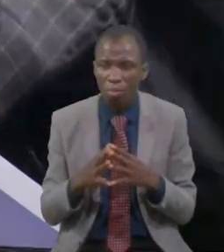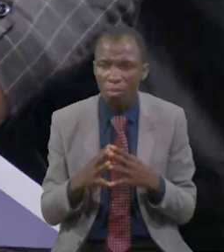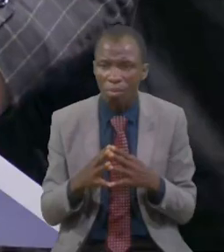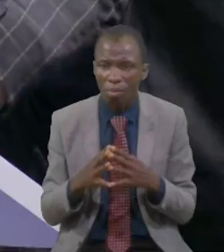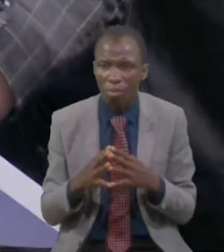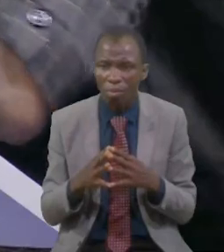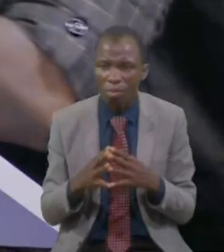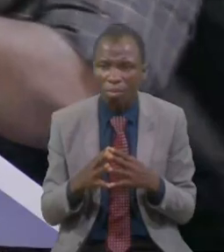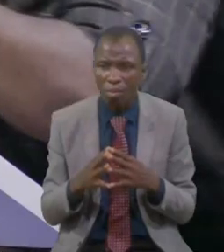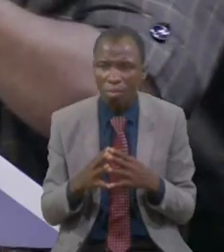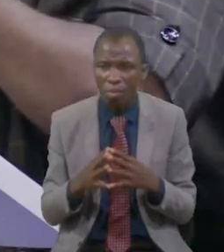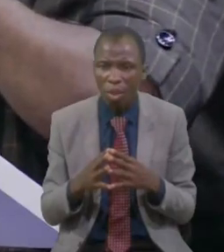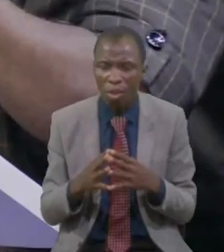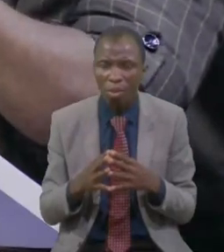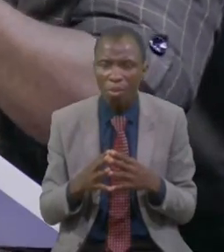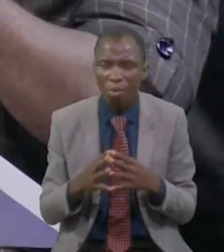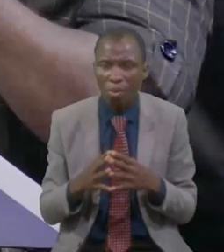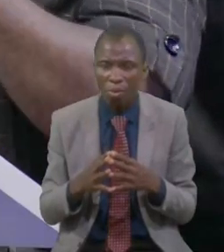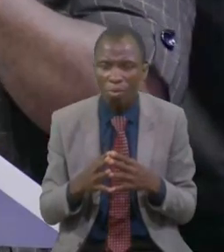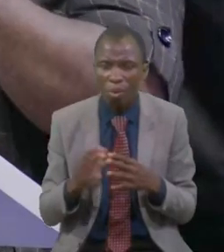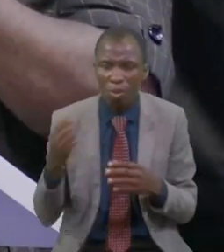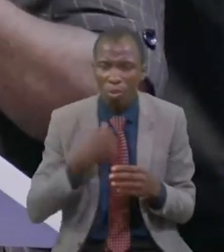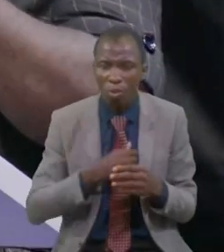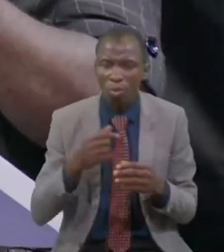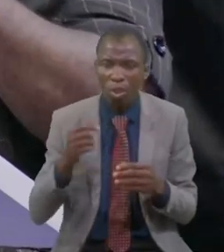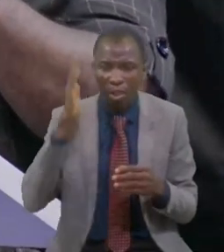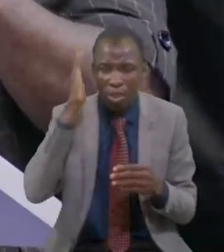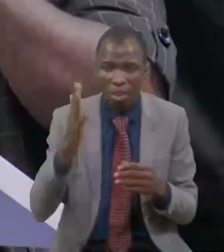sommes-nous prêts nous allons tous maintenant nous lever